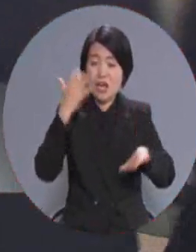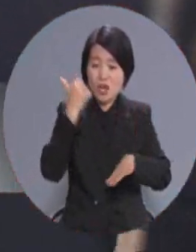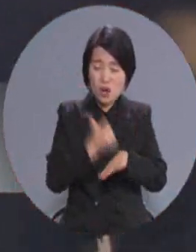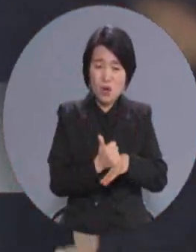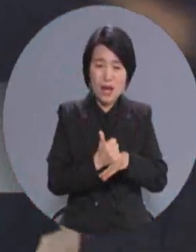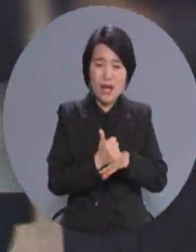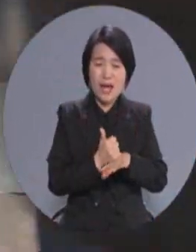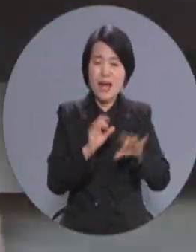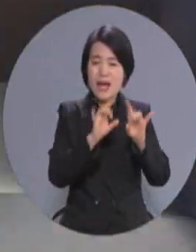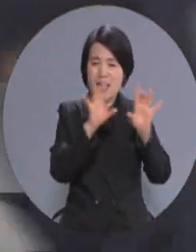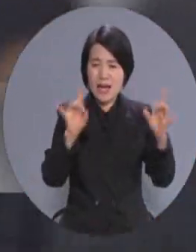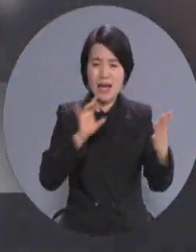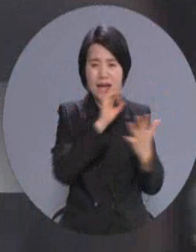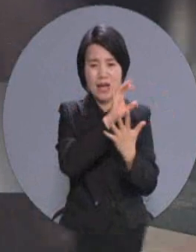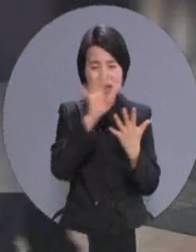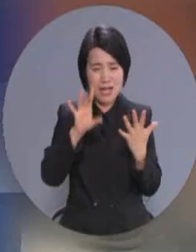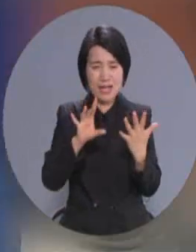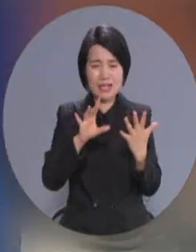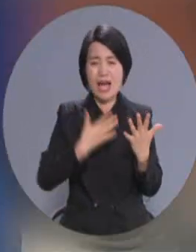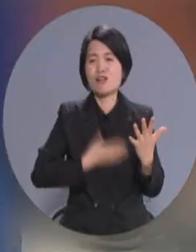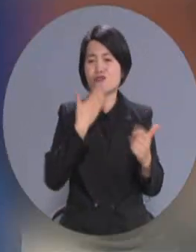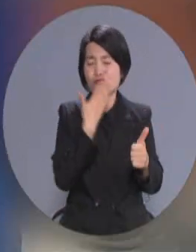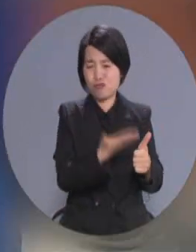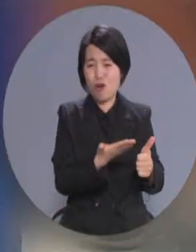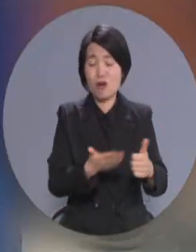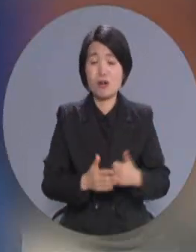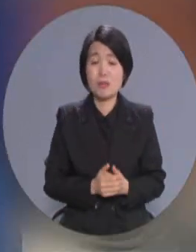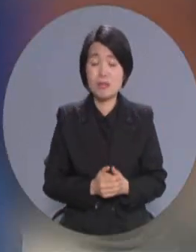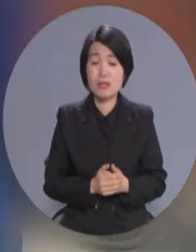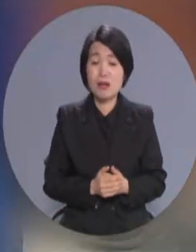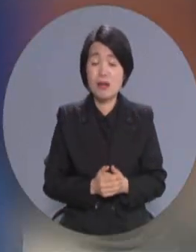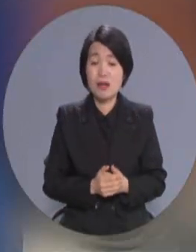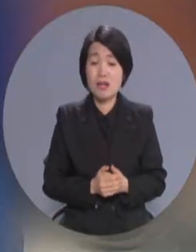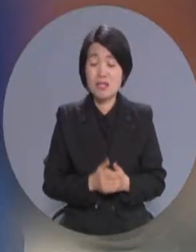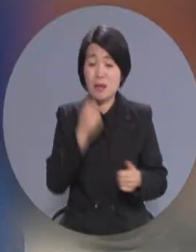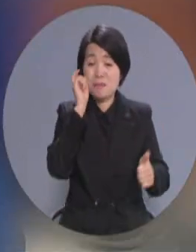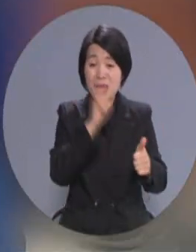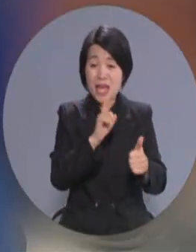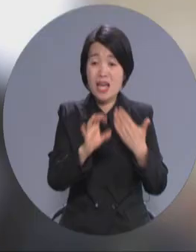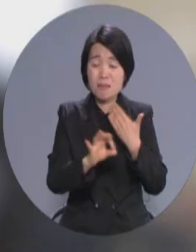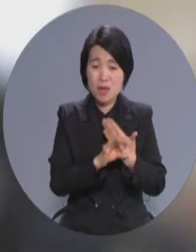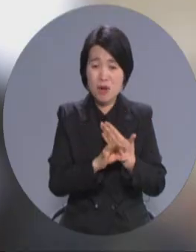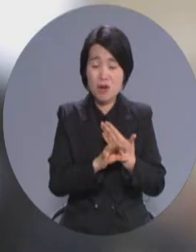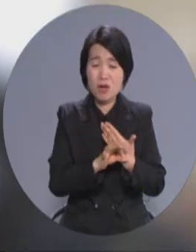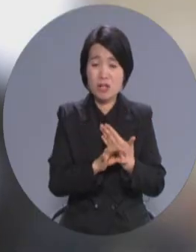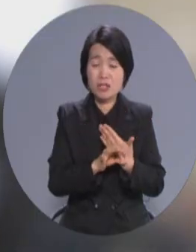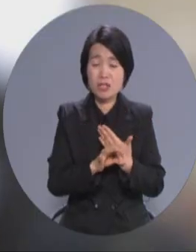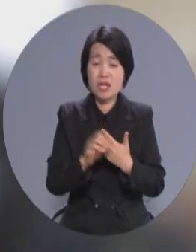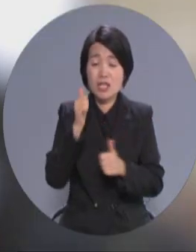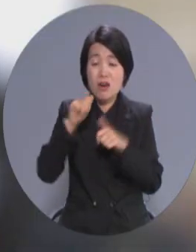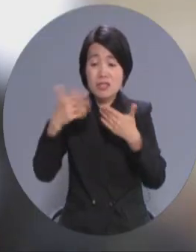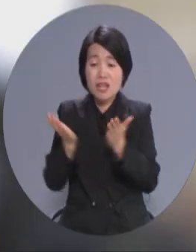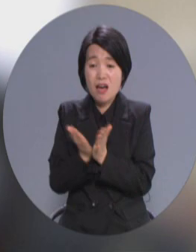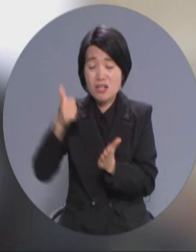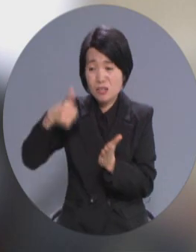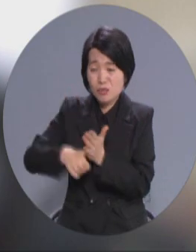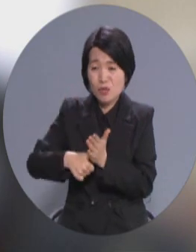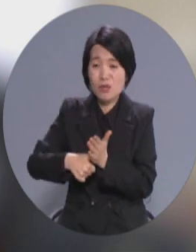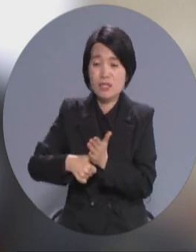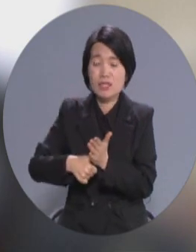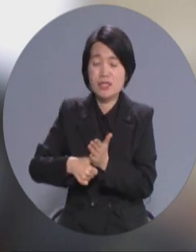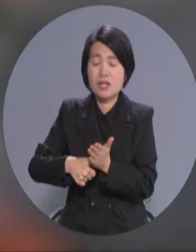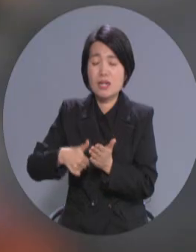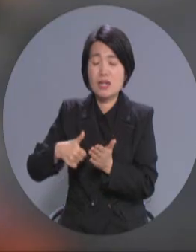설 이전에 완료될 전망입니다 하위 평가자로 분류되면 경선 특표 수의 최대 30% 감산기